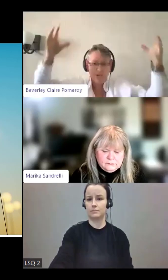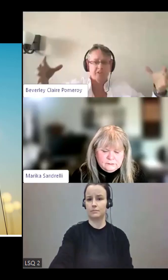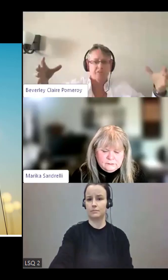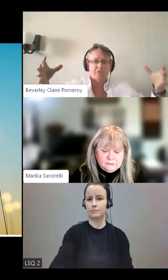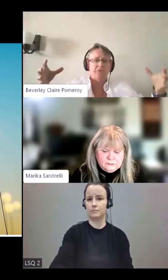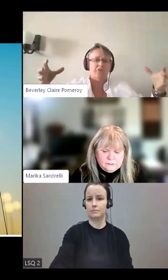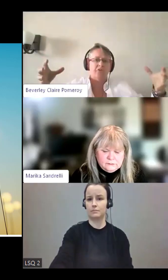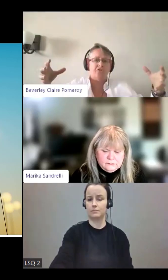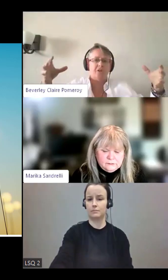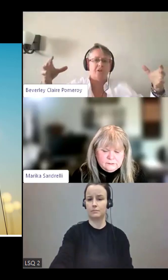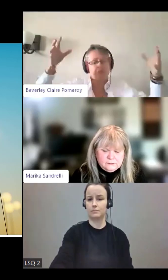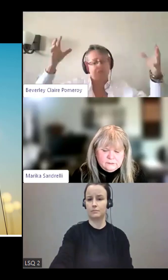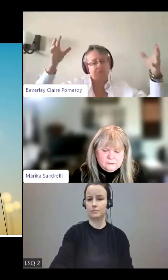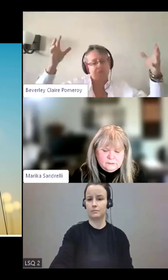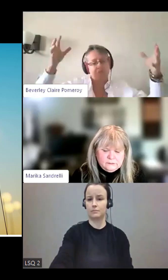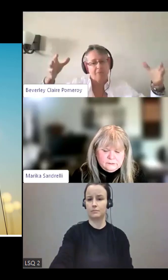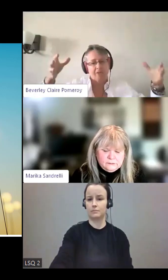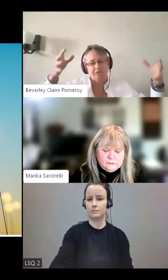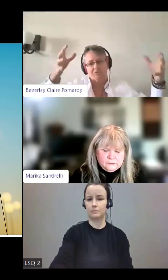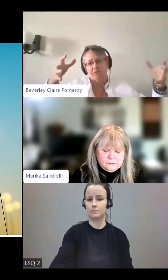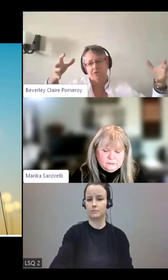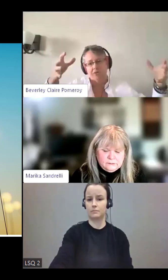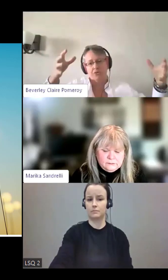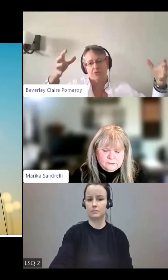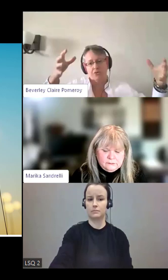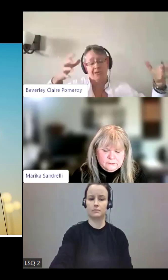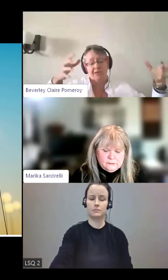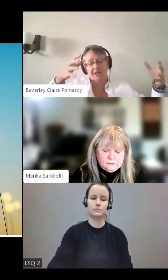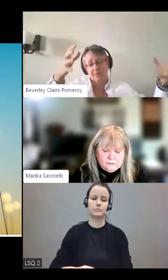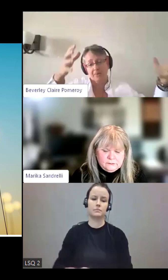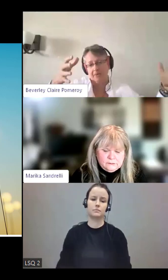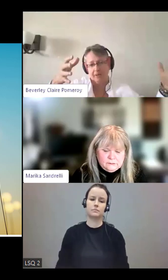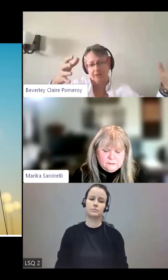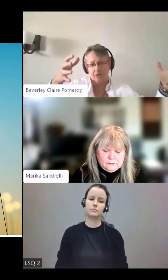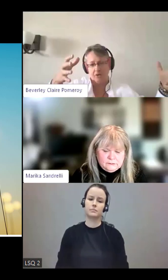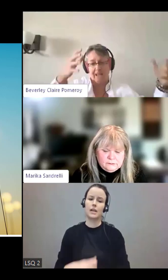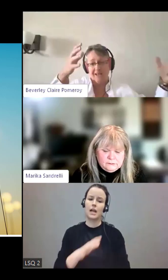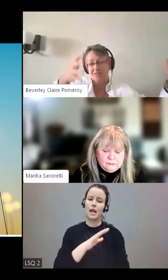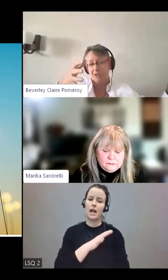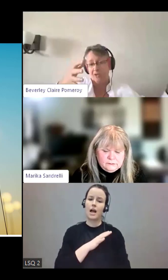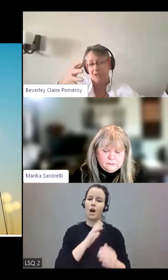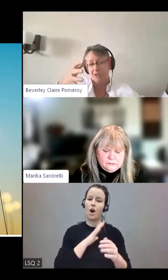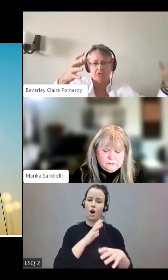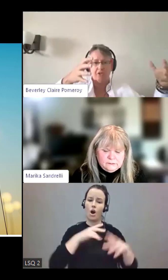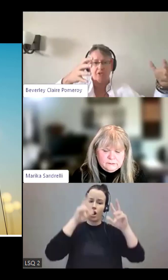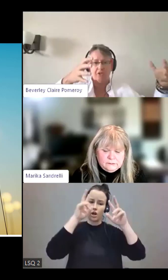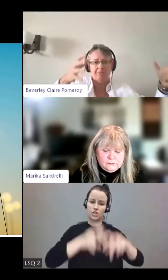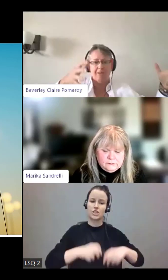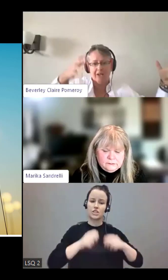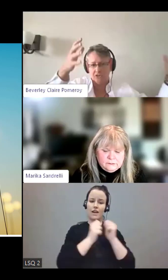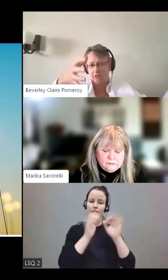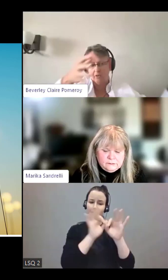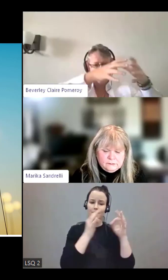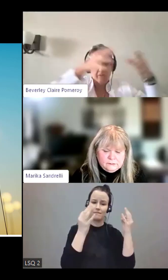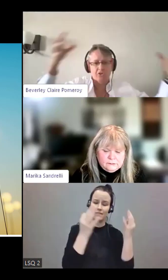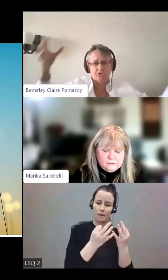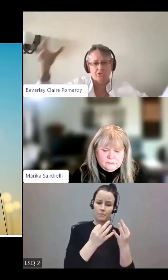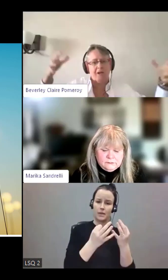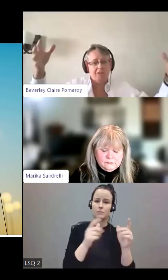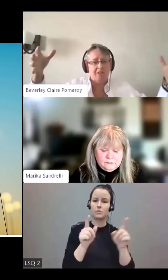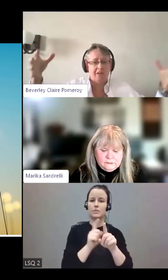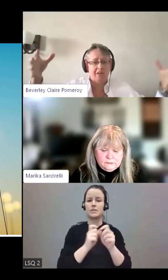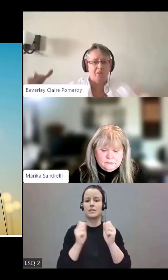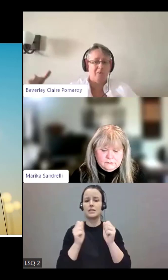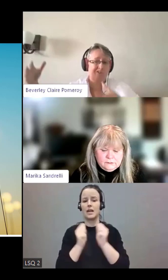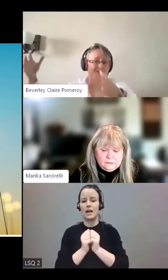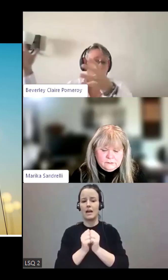avec des familles et des résidents qui ont été affectés par la COVID et des travailleurs de première ligne. Donc, vous pouvez imaginer ces groupes